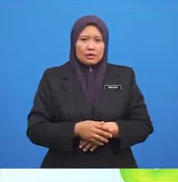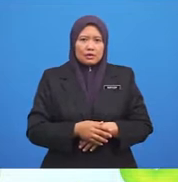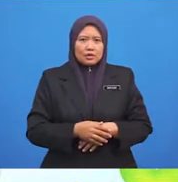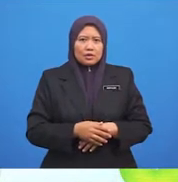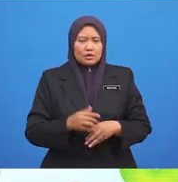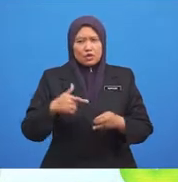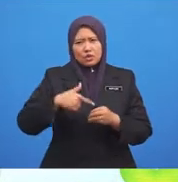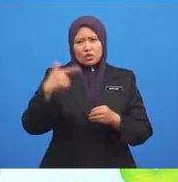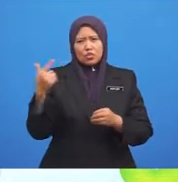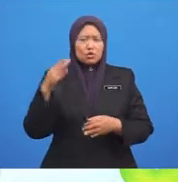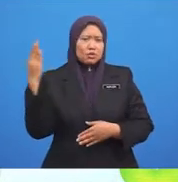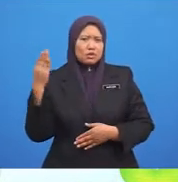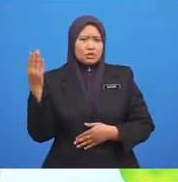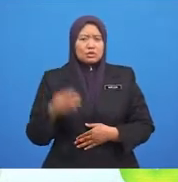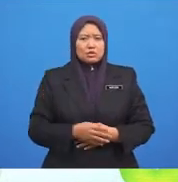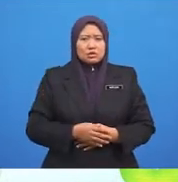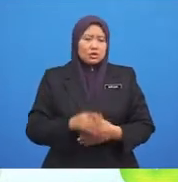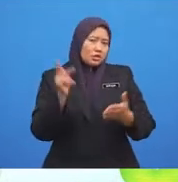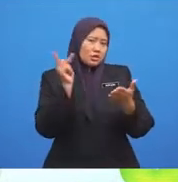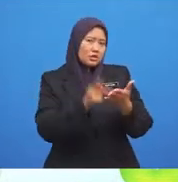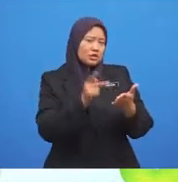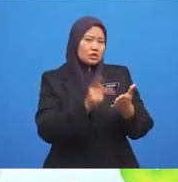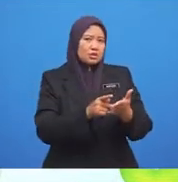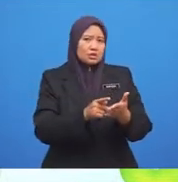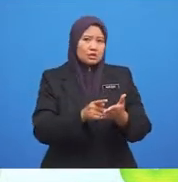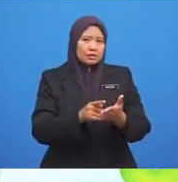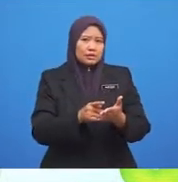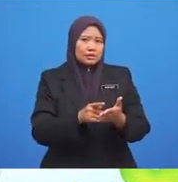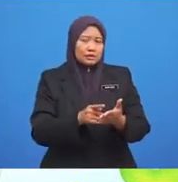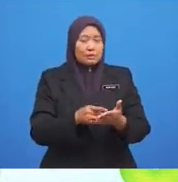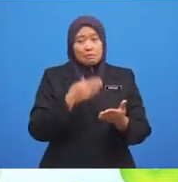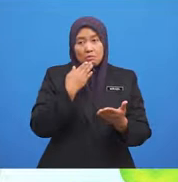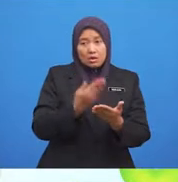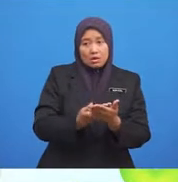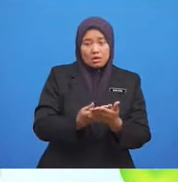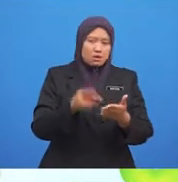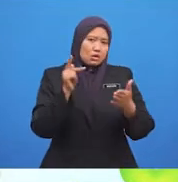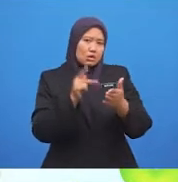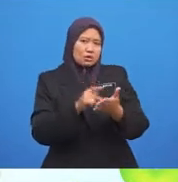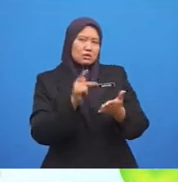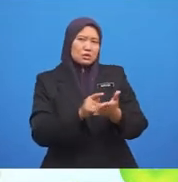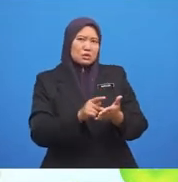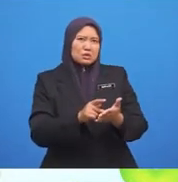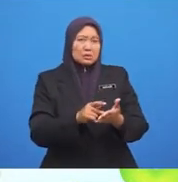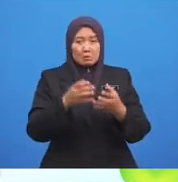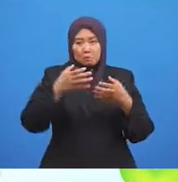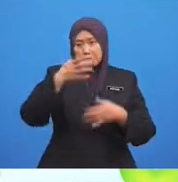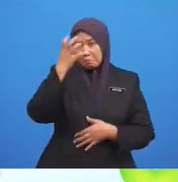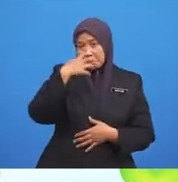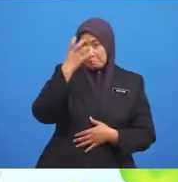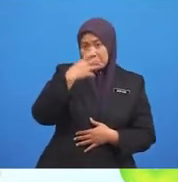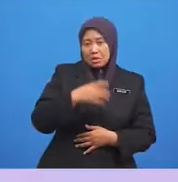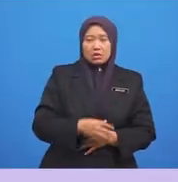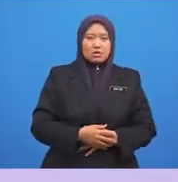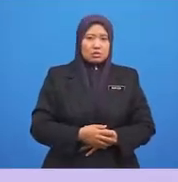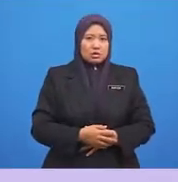Kadangkala dia marah-marah. Sebab tu kita kena hati-hati berkawan dengan orang yang ada angin.